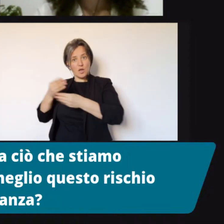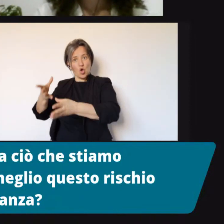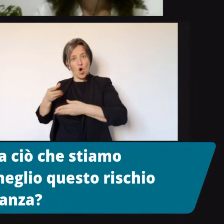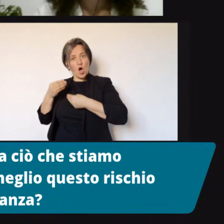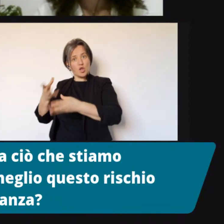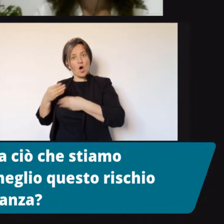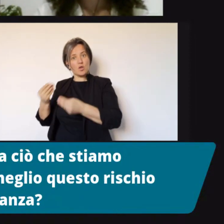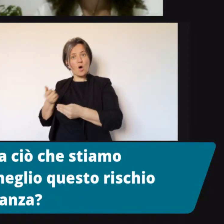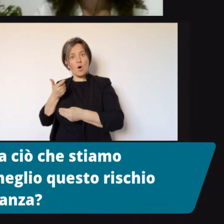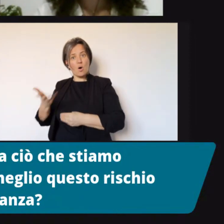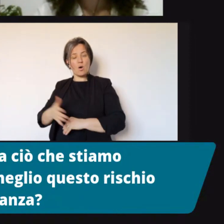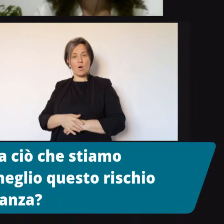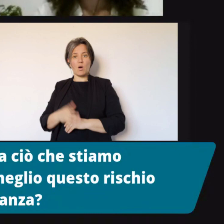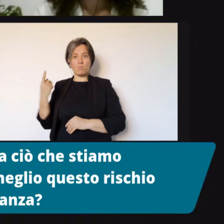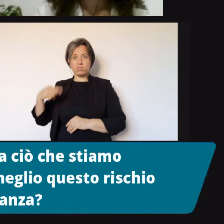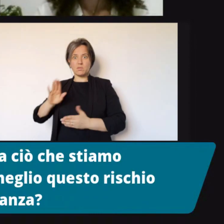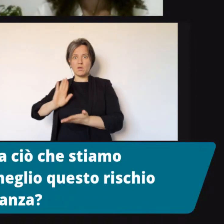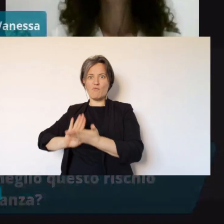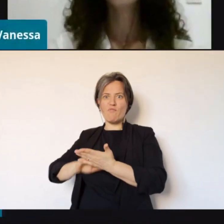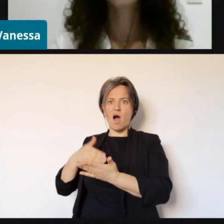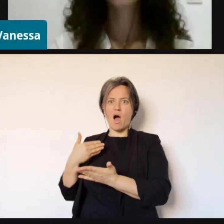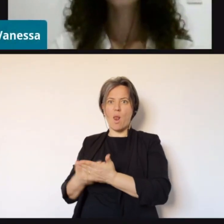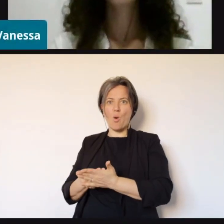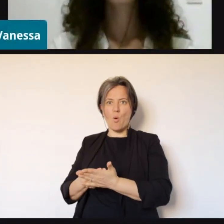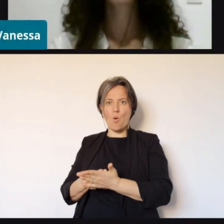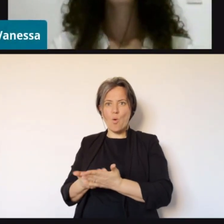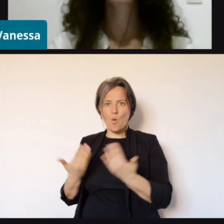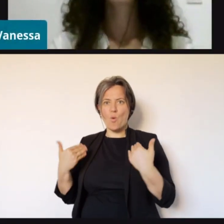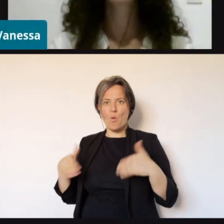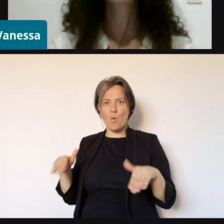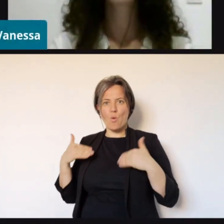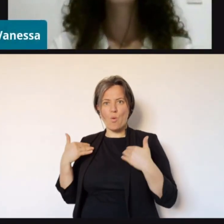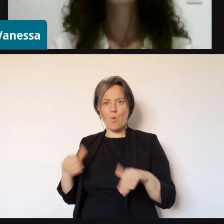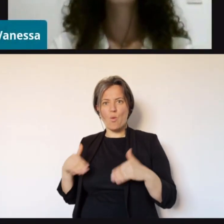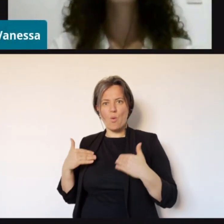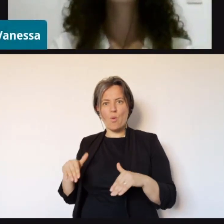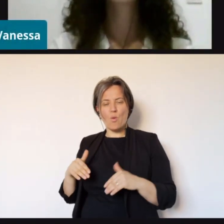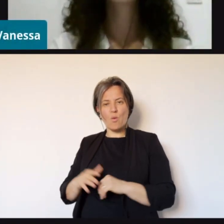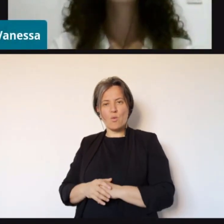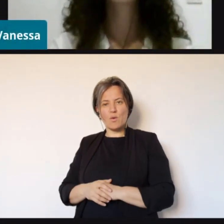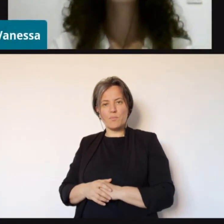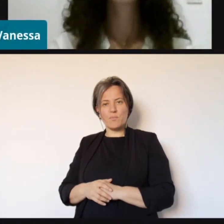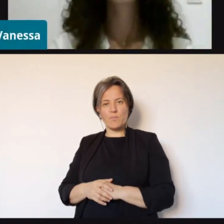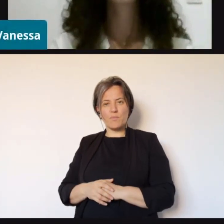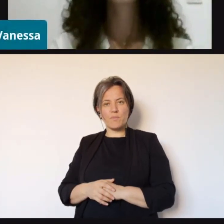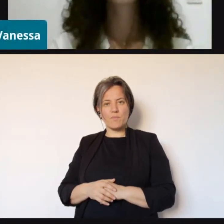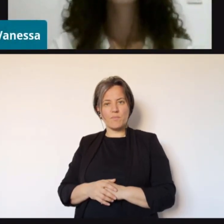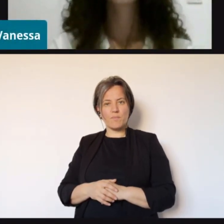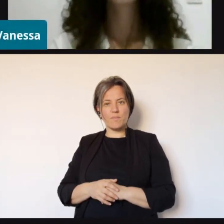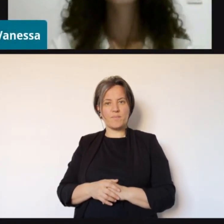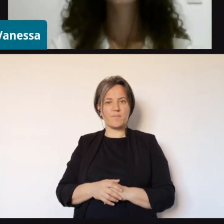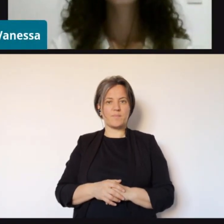altri che valorizzo il mio lavoro.